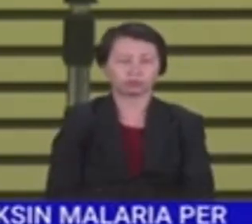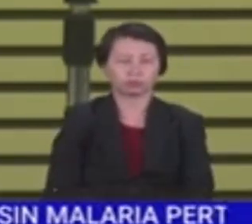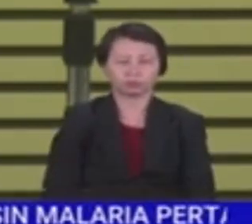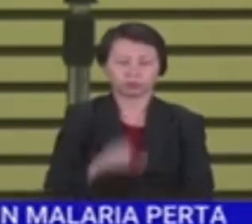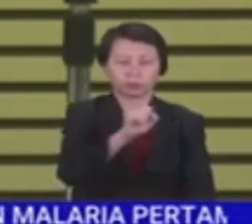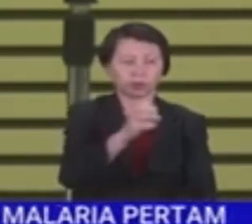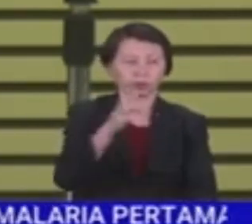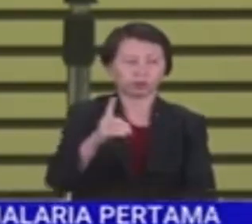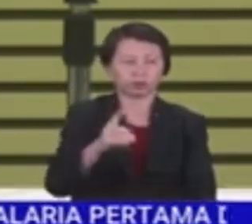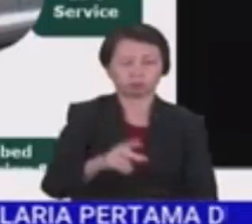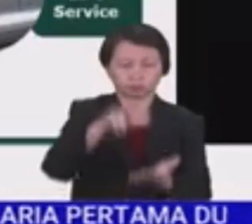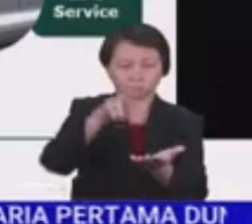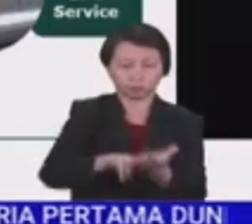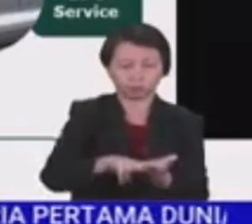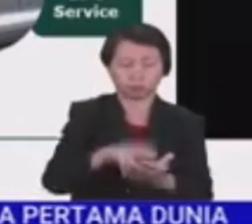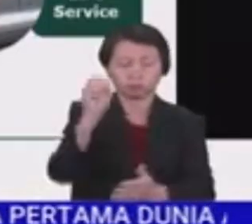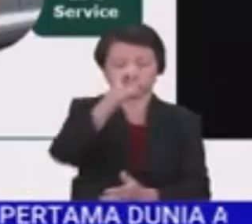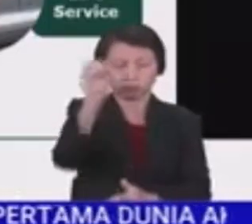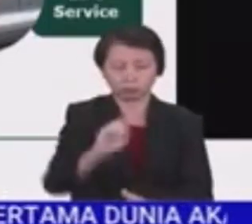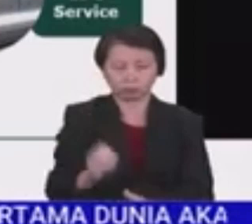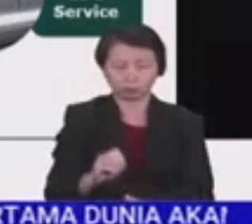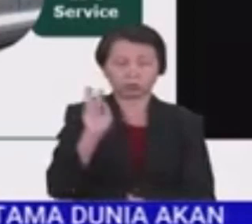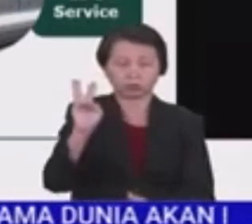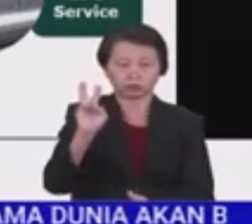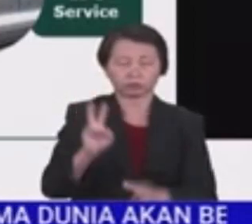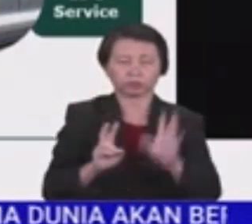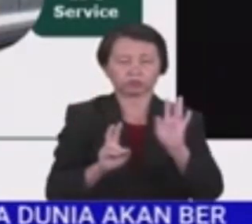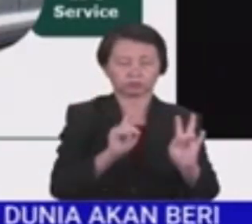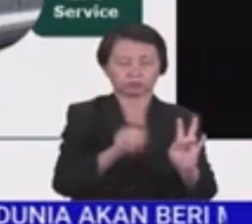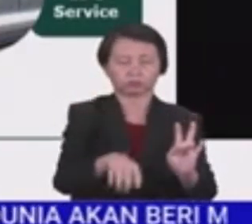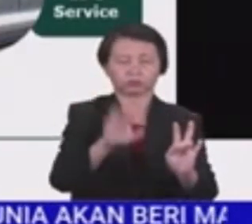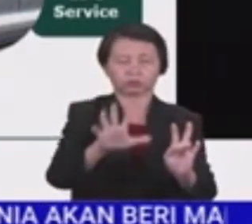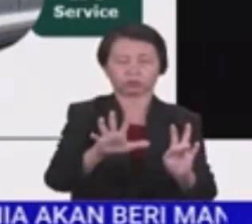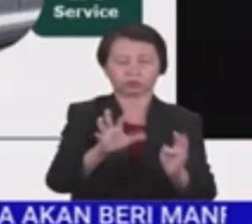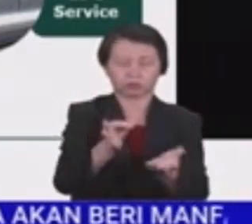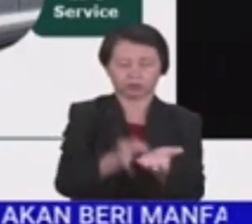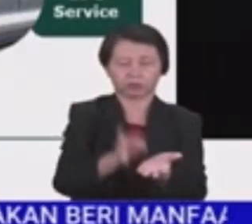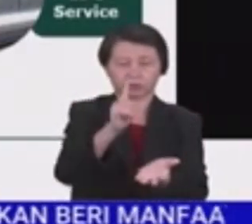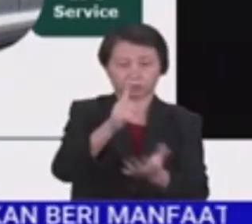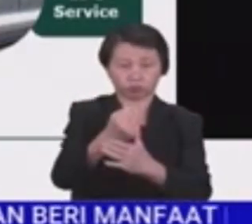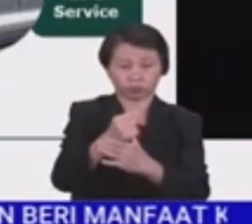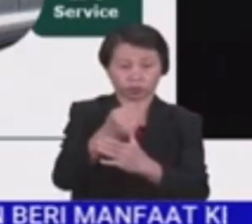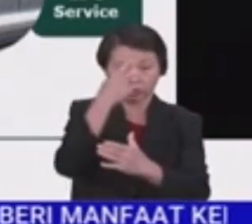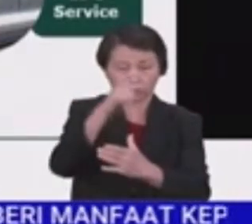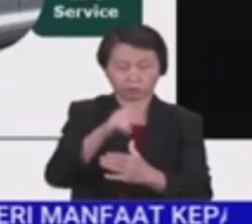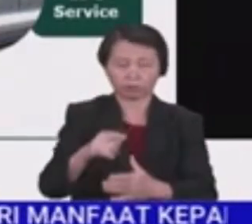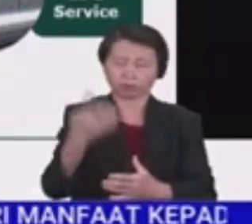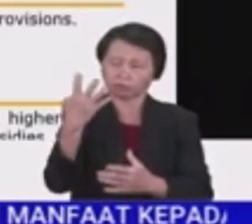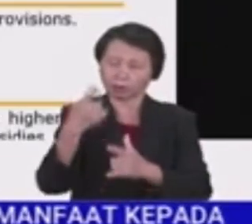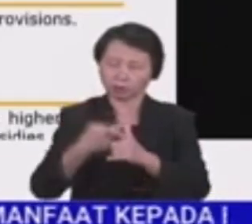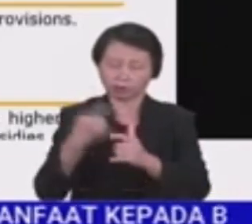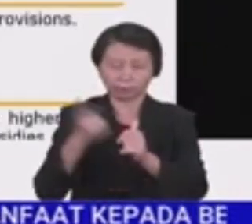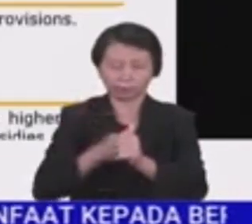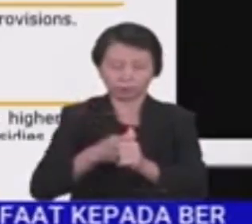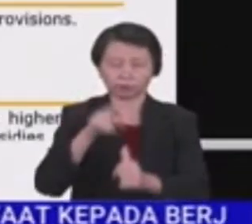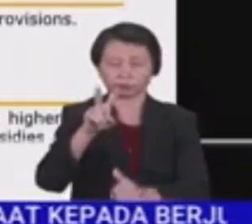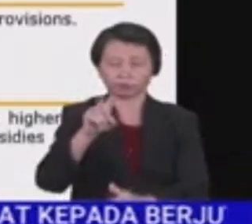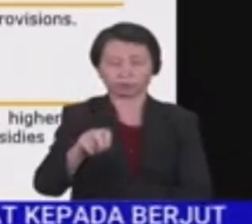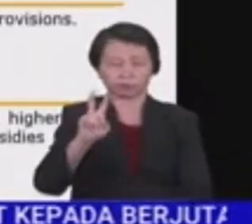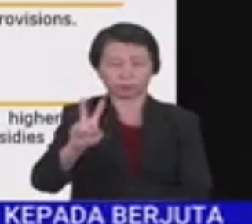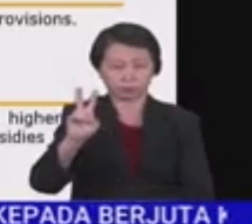Sime Darby turut mengisytiharkan dividen interim kedua 7.5 sen sesaham bagi suku keempat